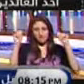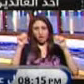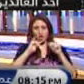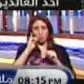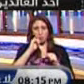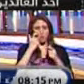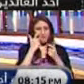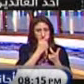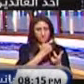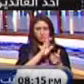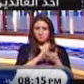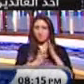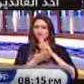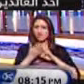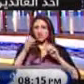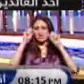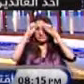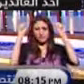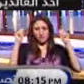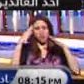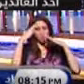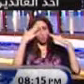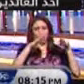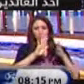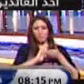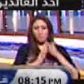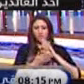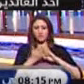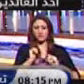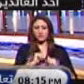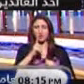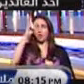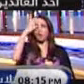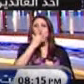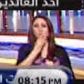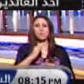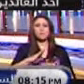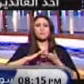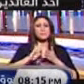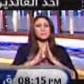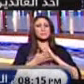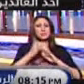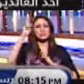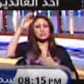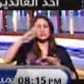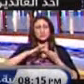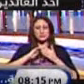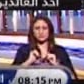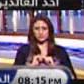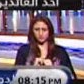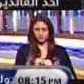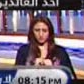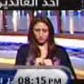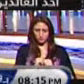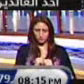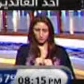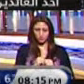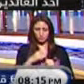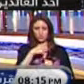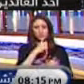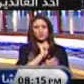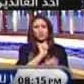ده هو ربنا اللي نجانا من المكان اللي احنا كنا فيه. هل اتعرضت للتحقيق يا استاذ عاطف؟ لا يا فندم، حتى طلعت،